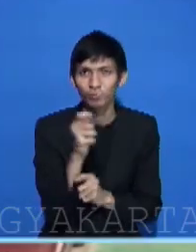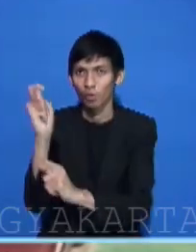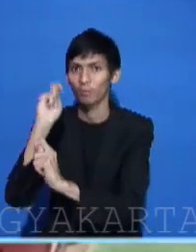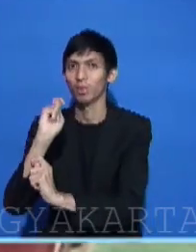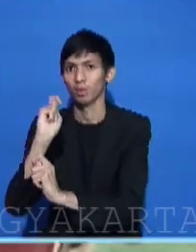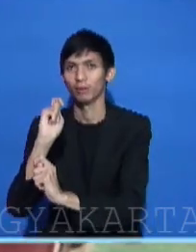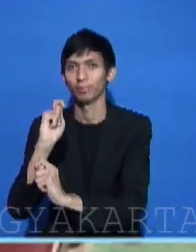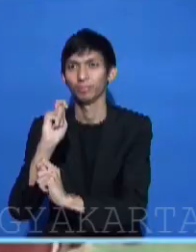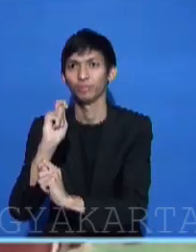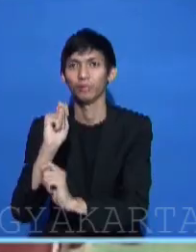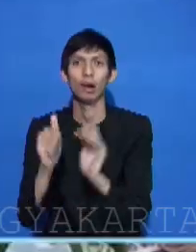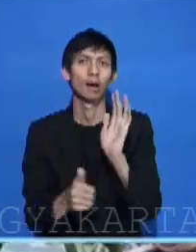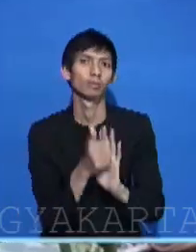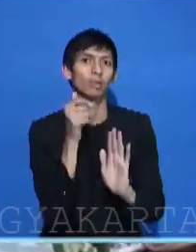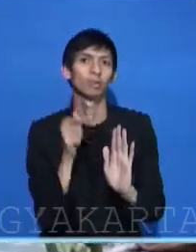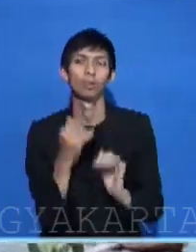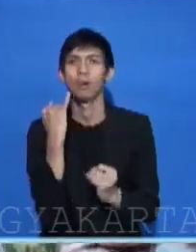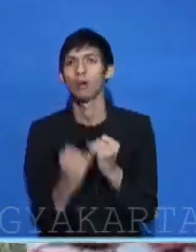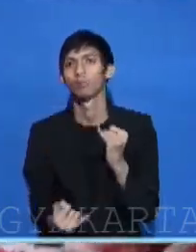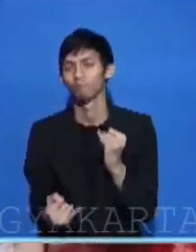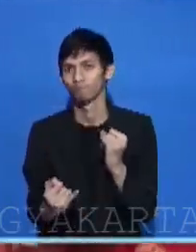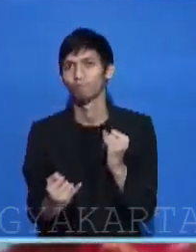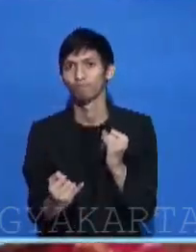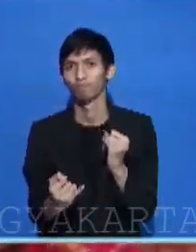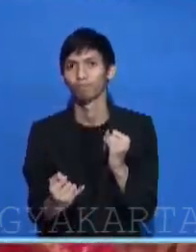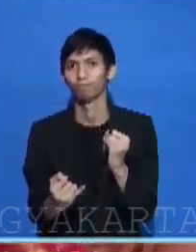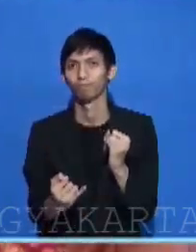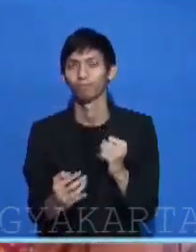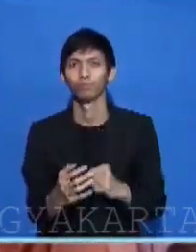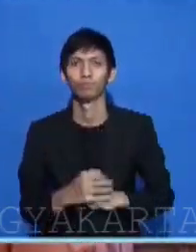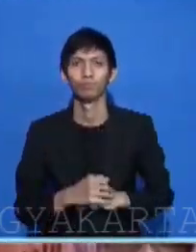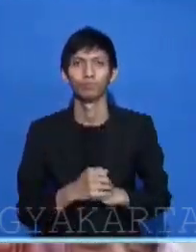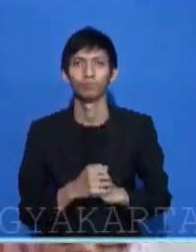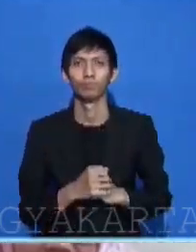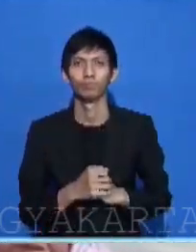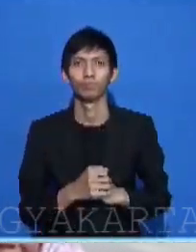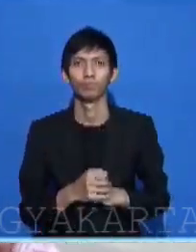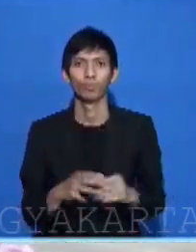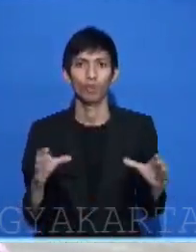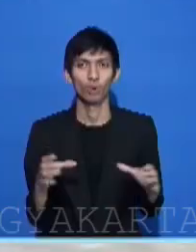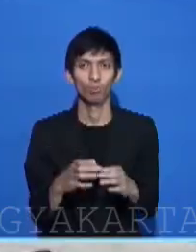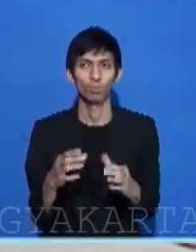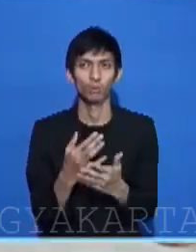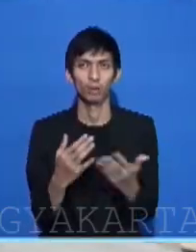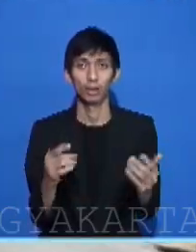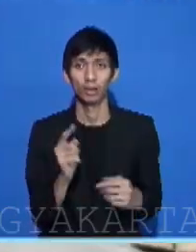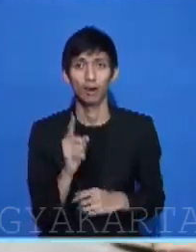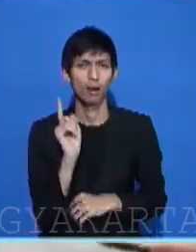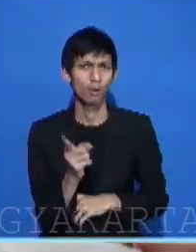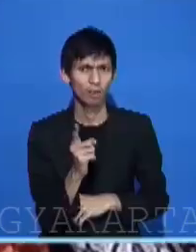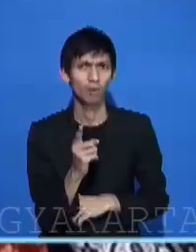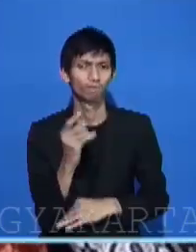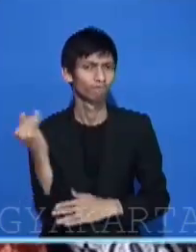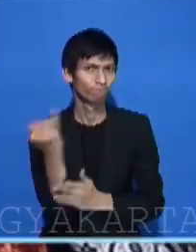Adicara merti dusun dipun pungkasi kanthi kembul bujana ingkang dipun tindakaken sedaya warga masyarakat lan dipun gelar pentas seni